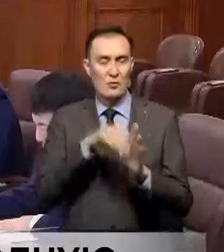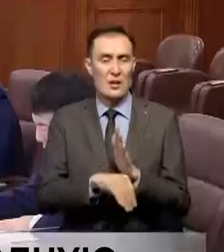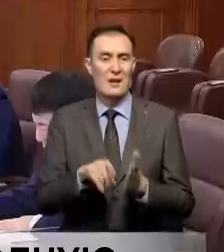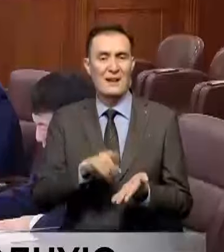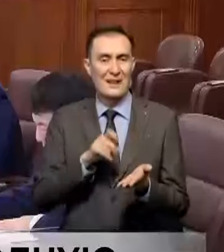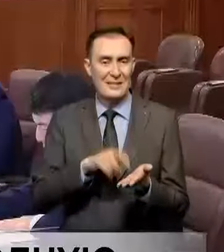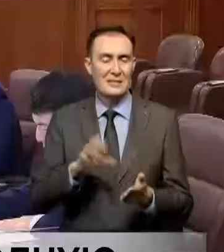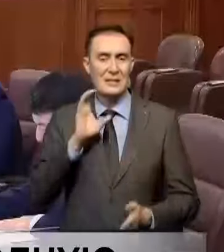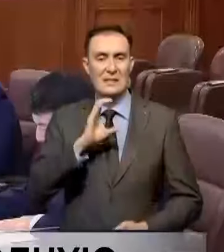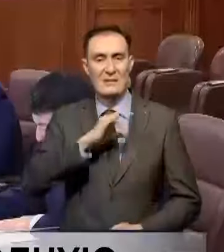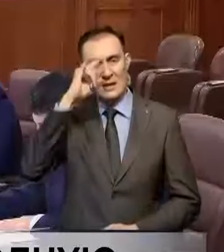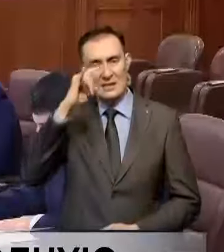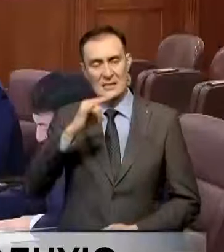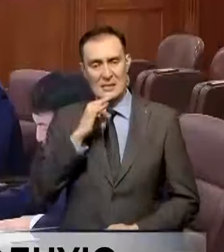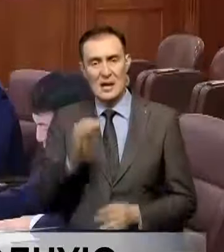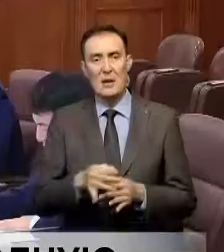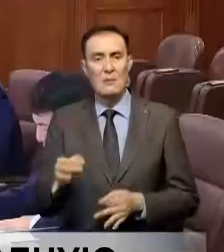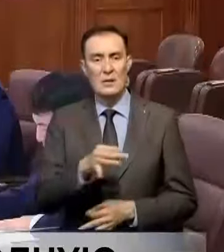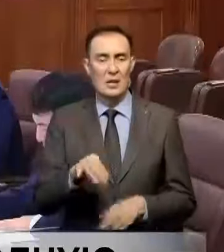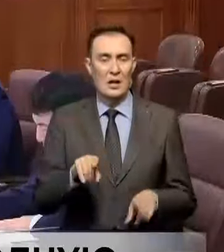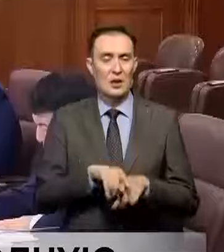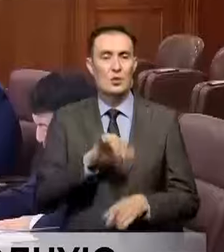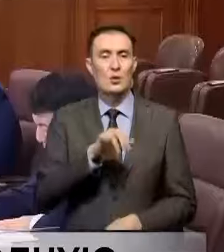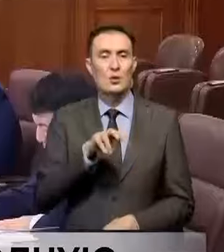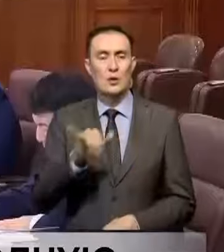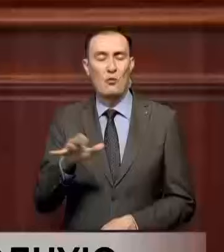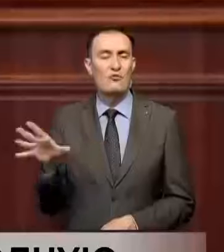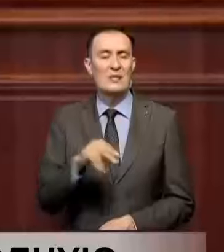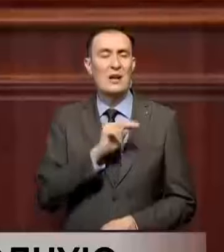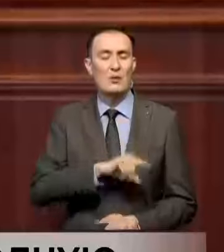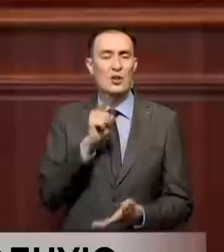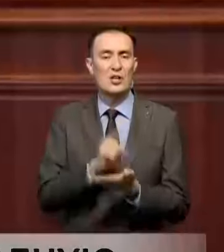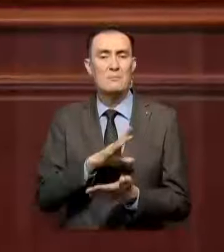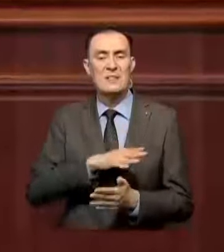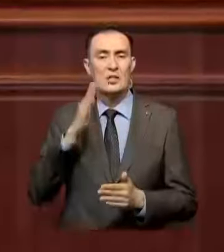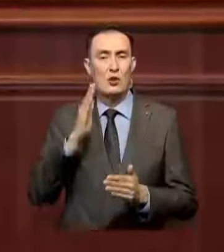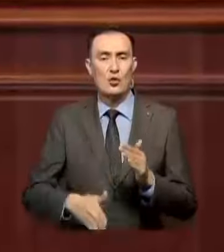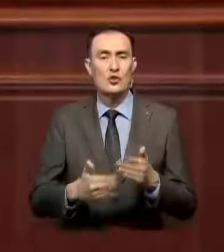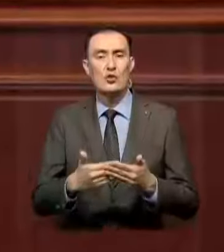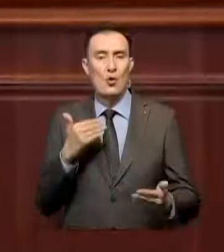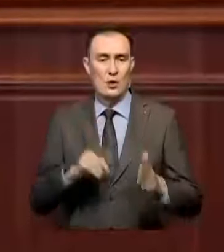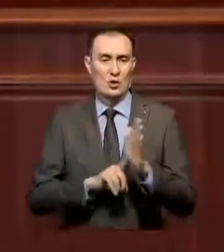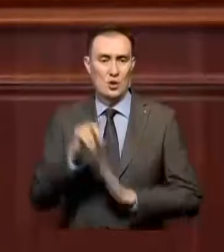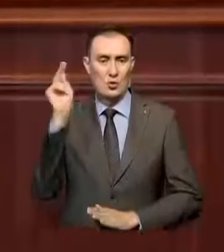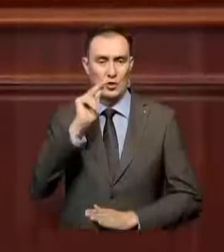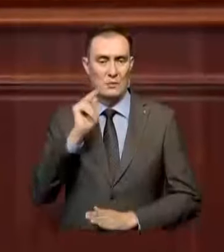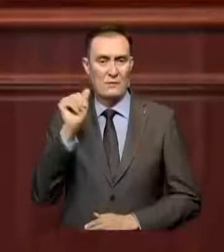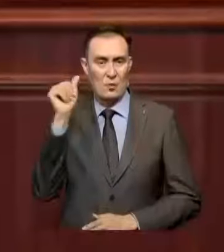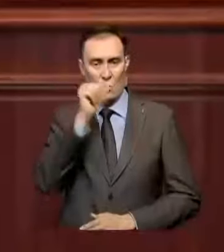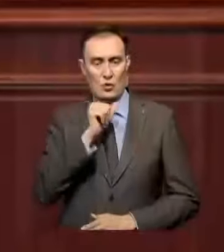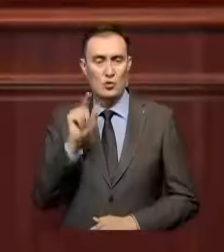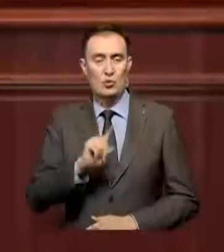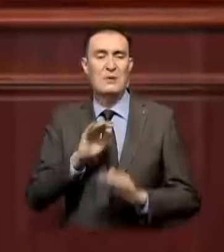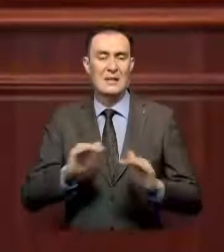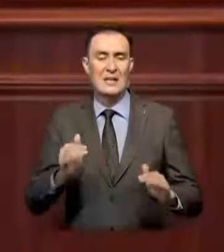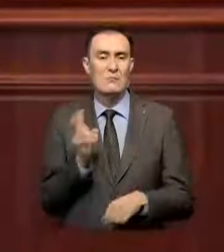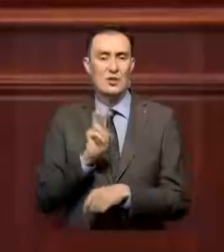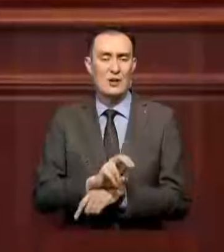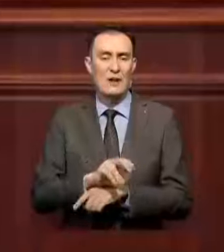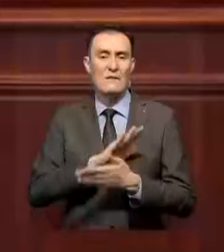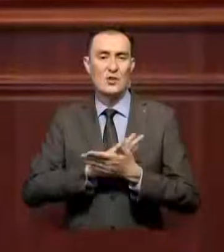Карагандинской, Североказахстанской областей и области Улутау. Все работы должны быть окончены до начала учебного процесса, чтобы дети пришли в